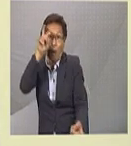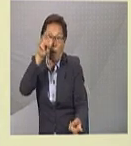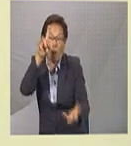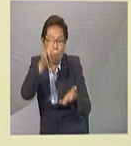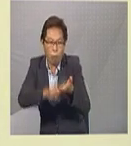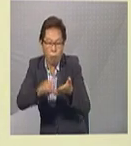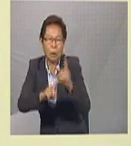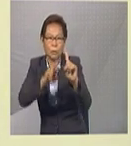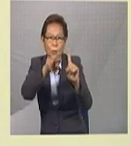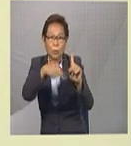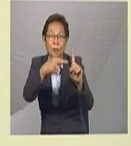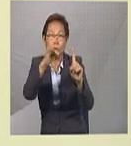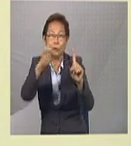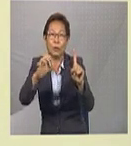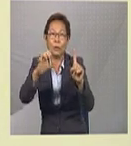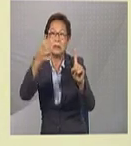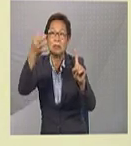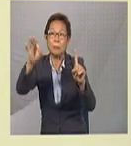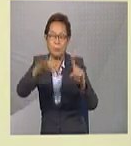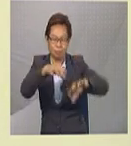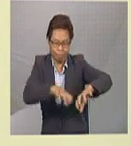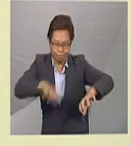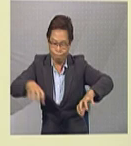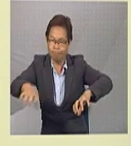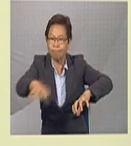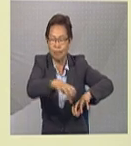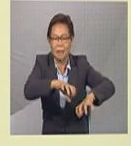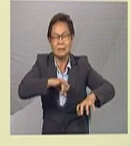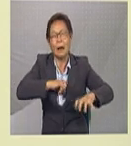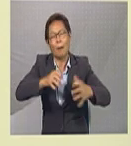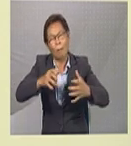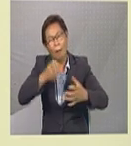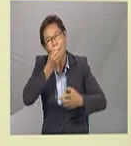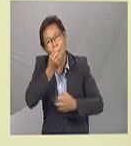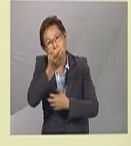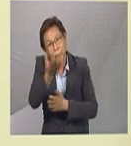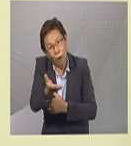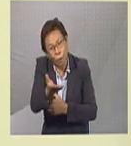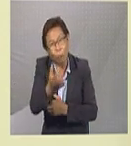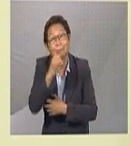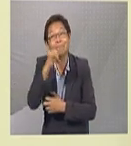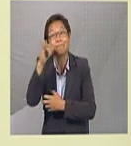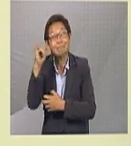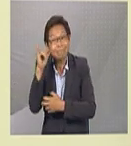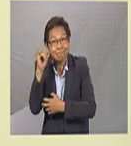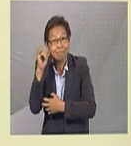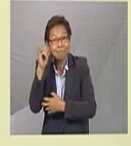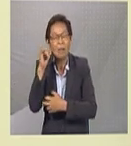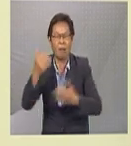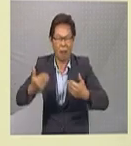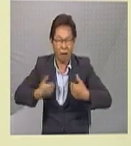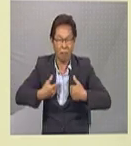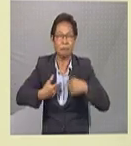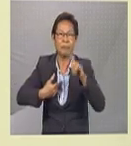kepada 1,719 kawasan. Dan ingin saya maklumkan bahawa semalam